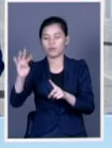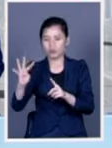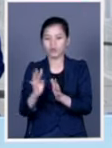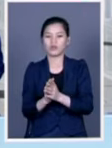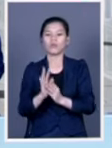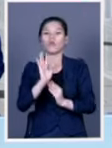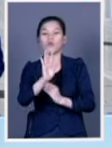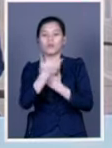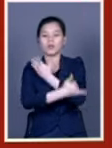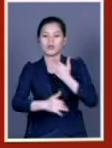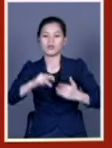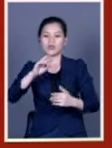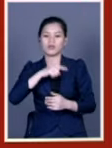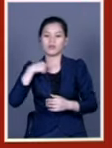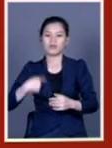จีน